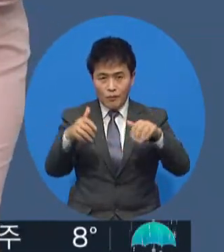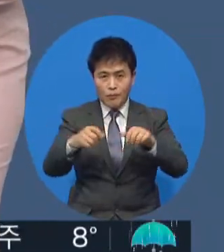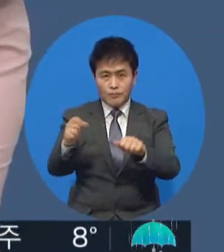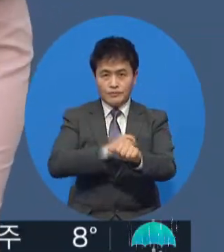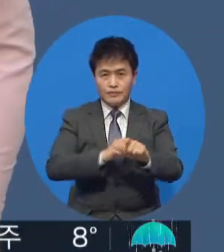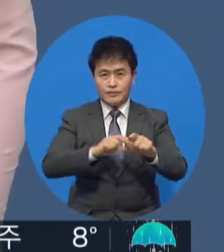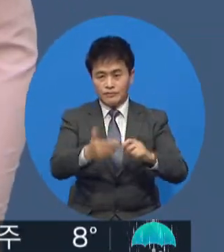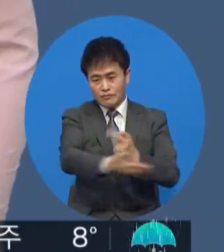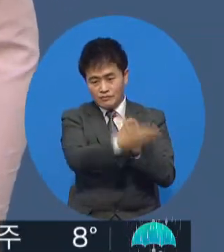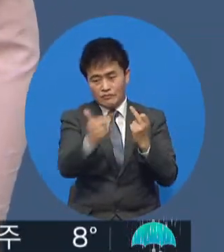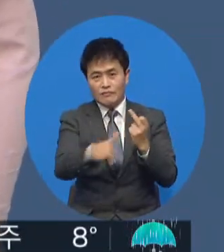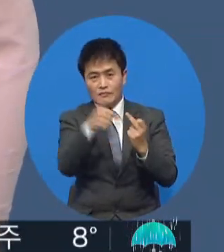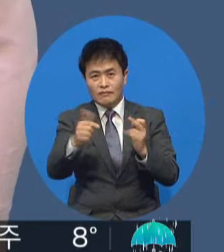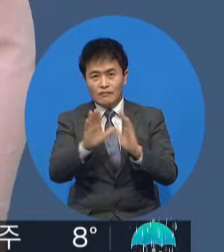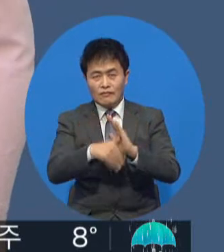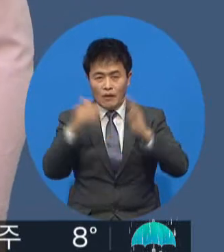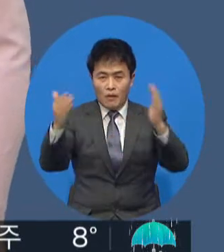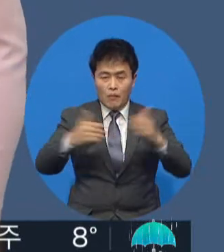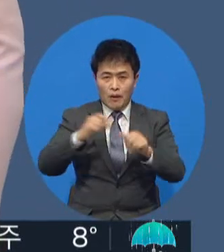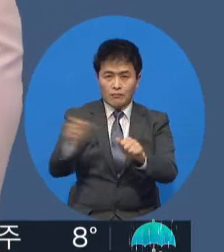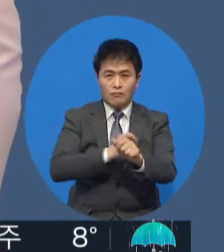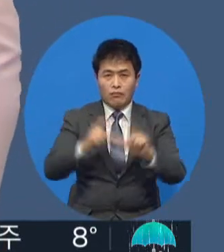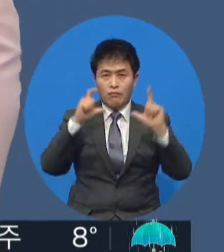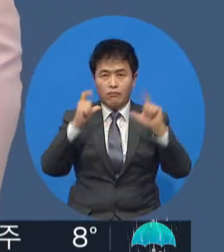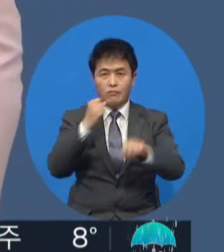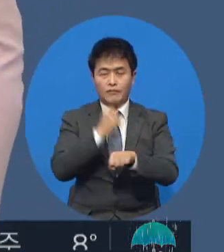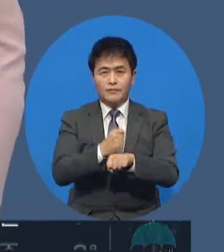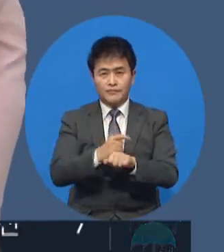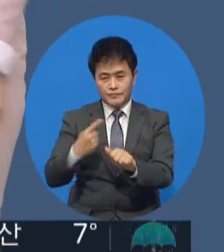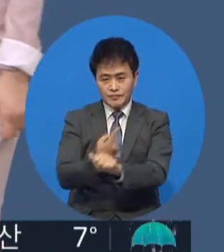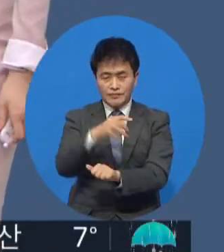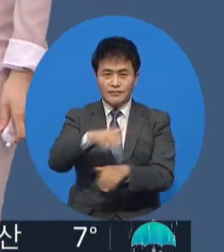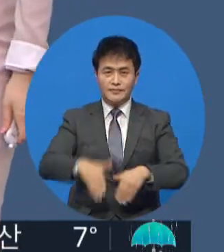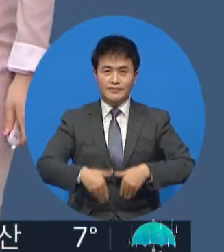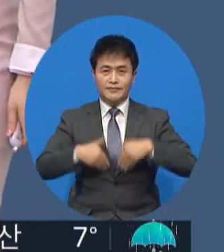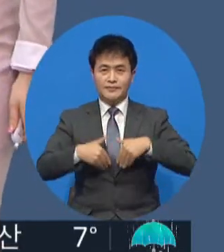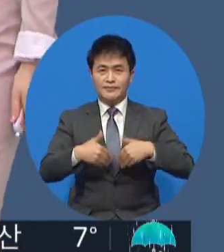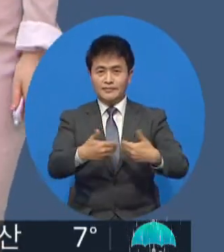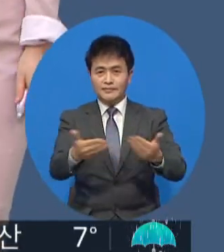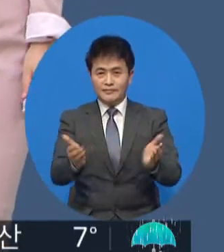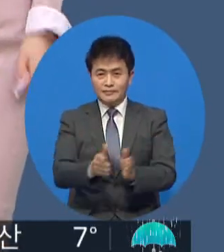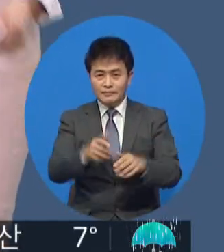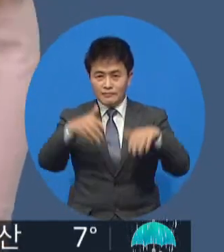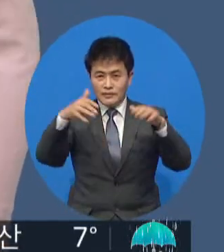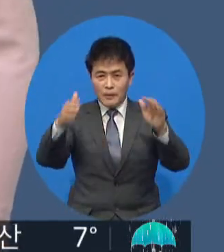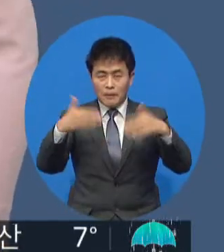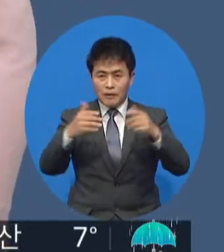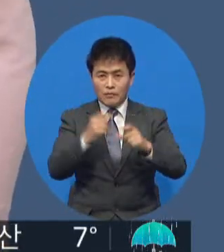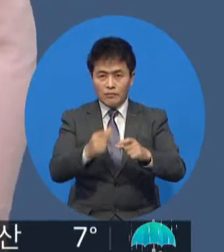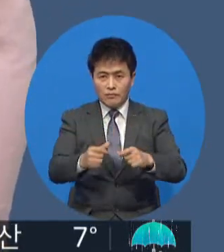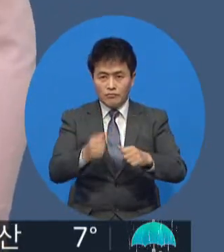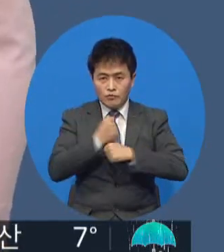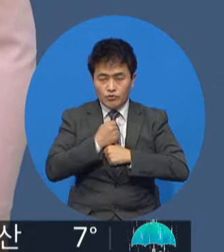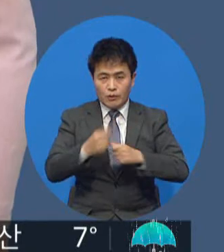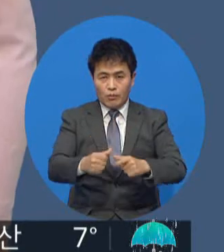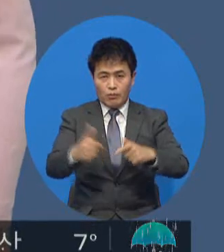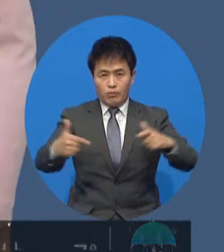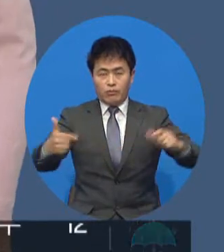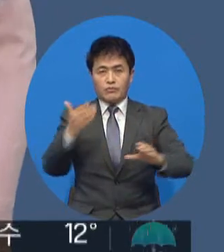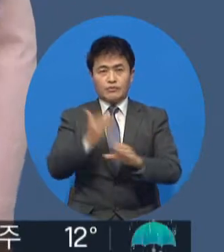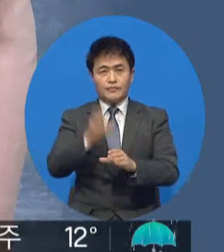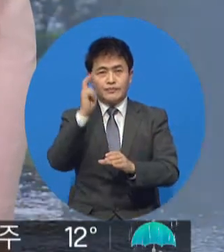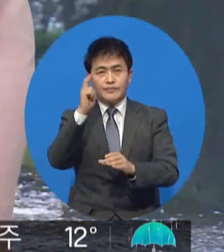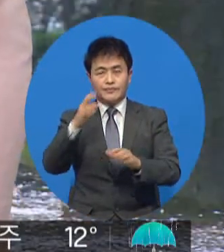제주도 전역에는 강풍특보가 발효 중인데요. 그 밖에 남부로도 차츰 강풍주의보가 확대될 것으로 예상되고